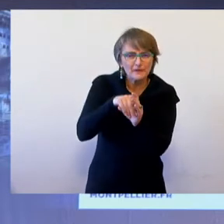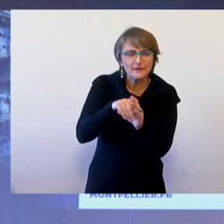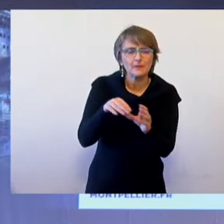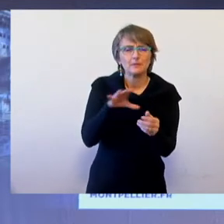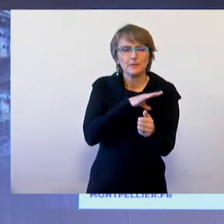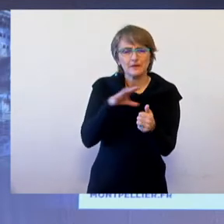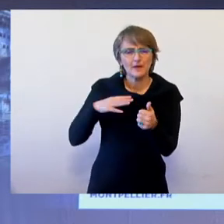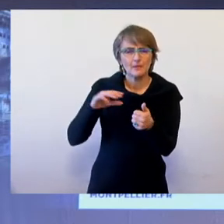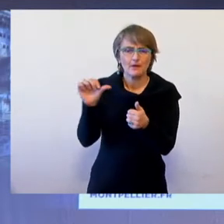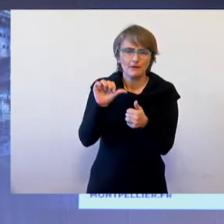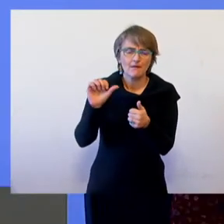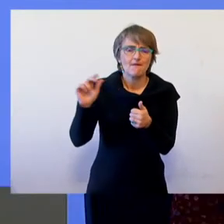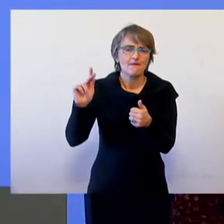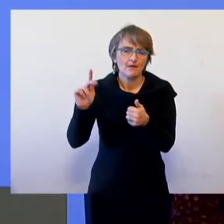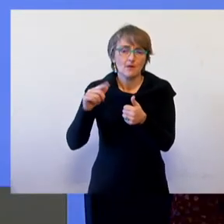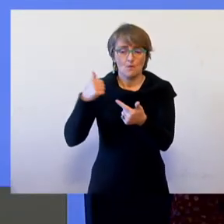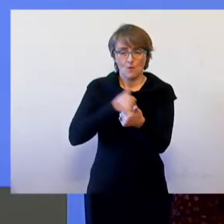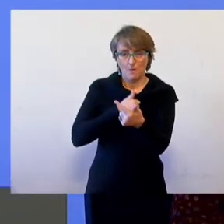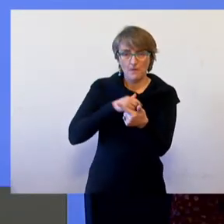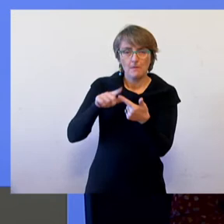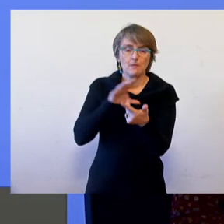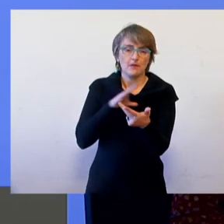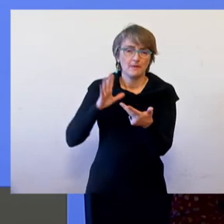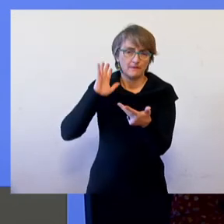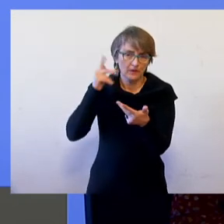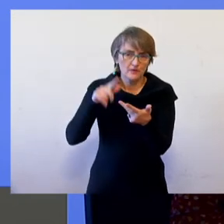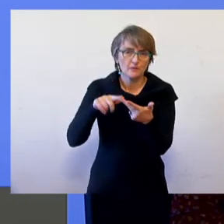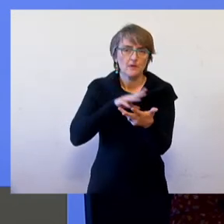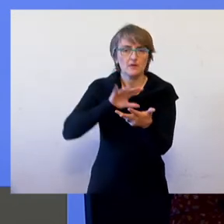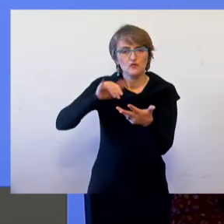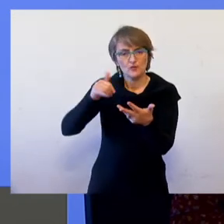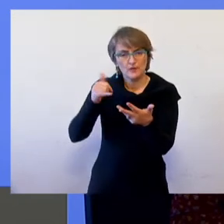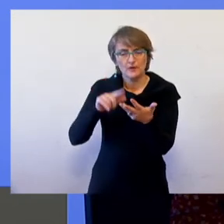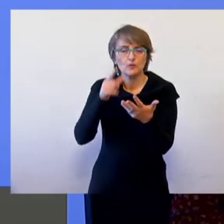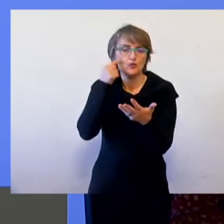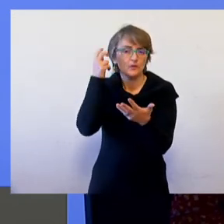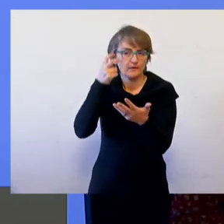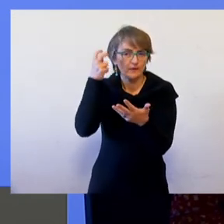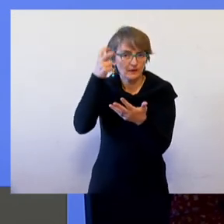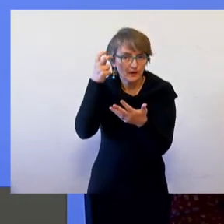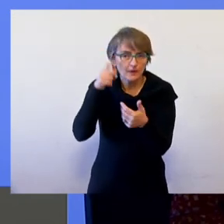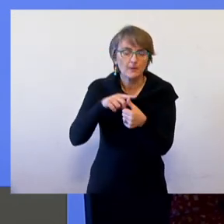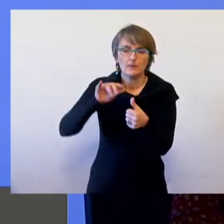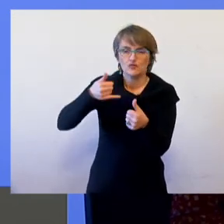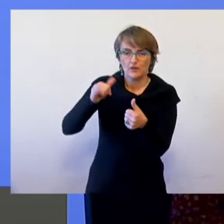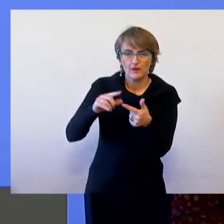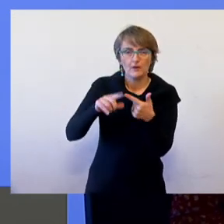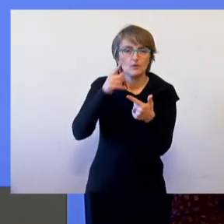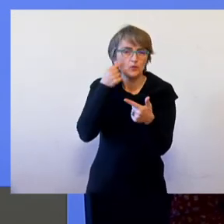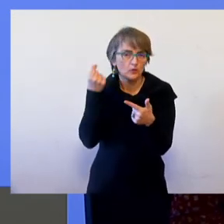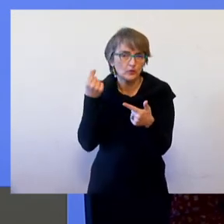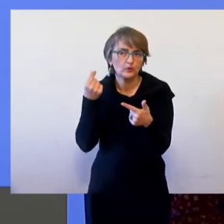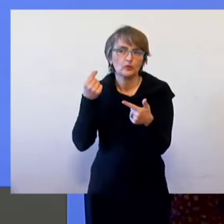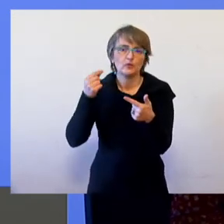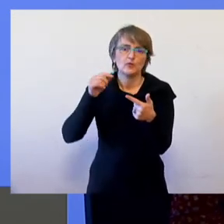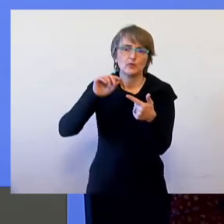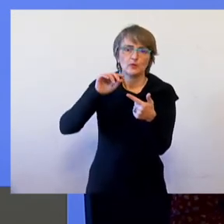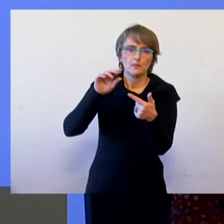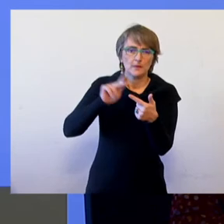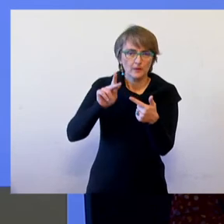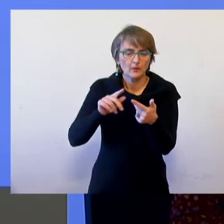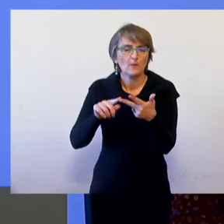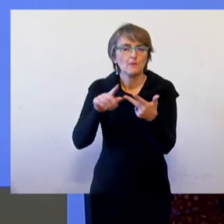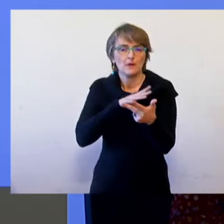Ali, moi-même, Mme Fraîche, Mme Jiménez, Mme Janin, M. Lévitin, Mme Nakim, M. Paterno, Mme Robin et